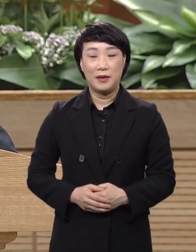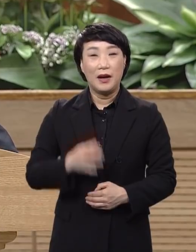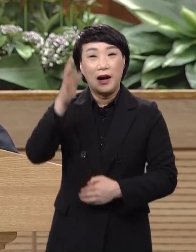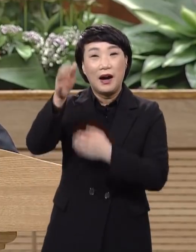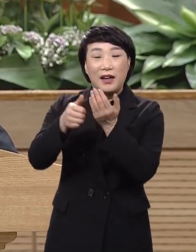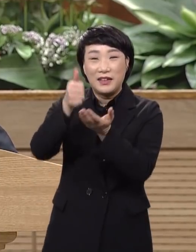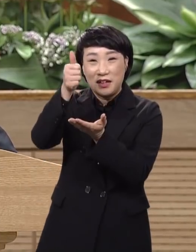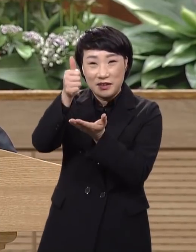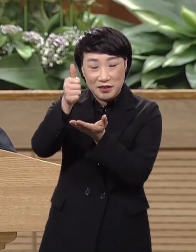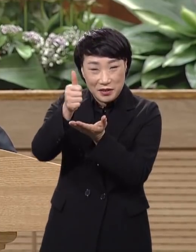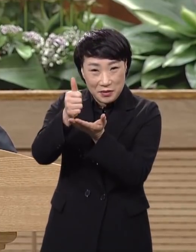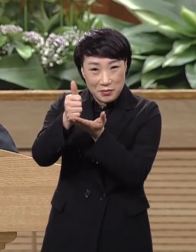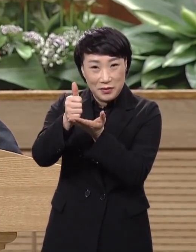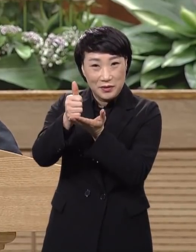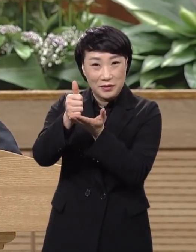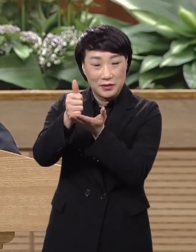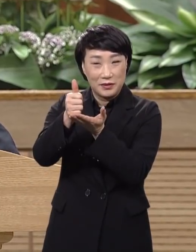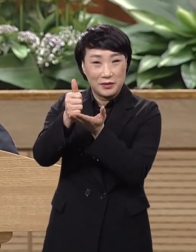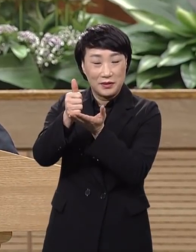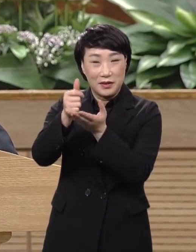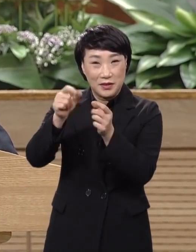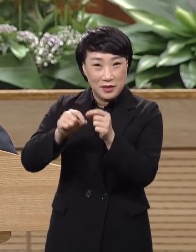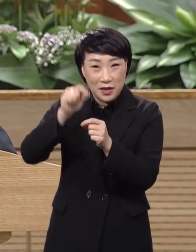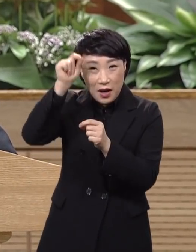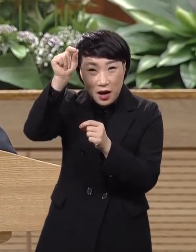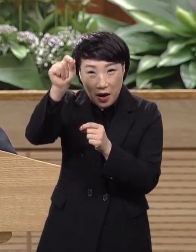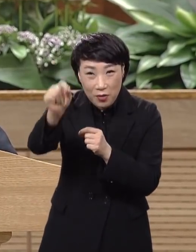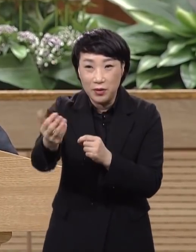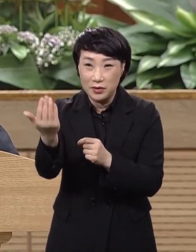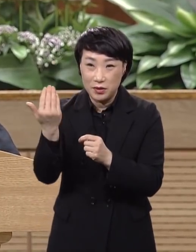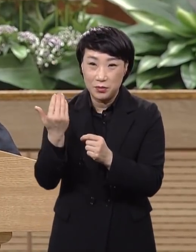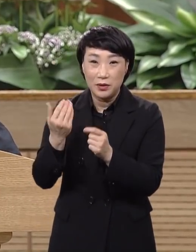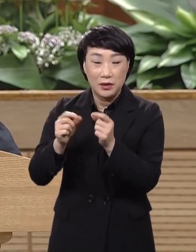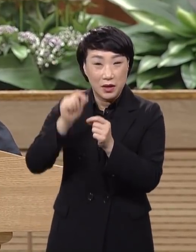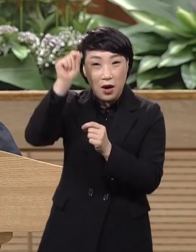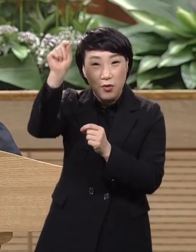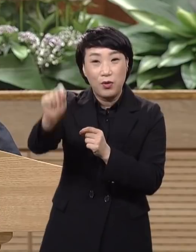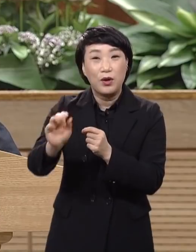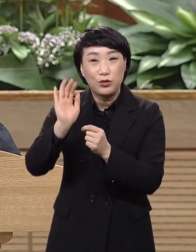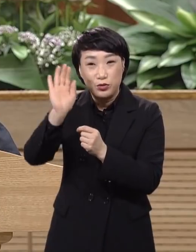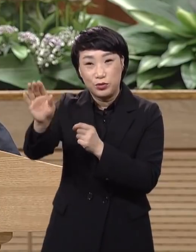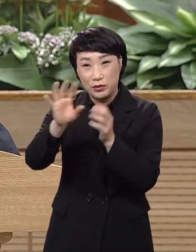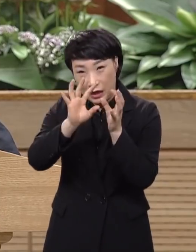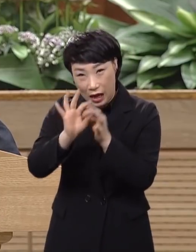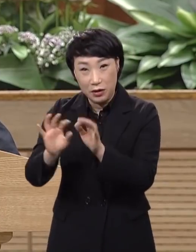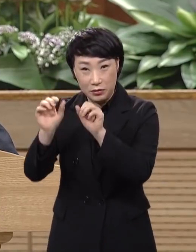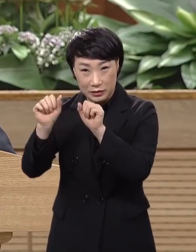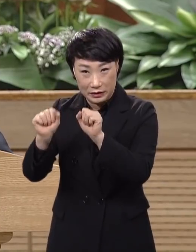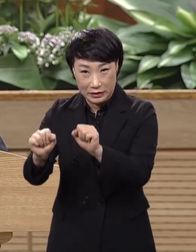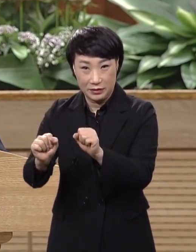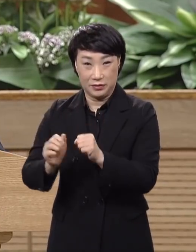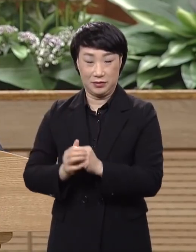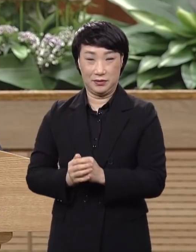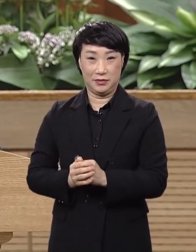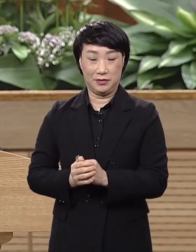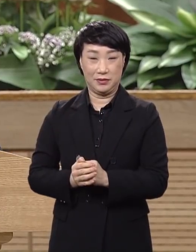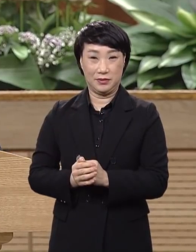영원 전부터 영원 후까지 계셔서